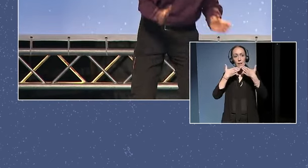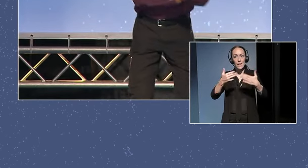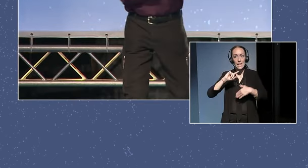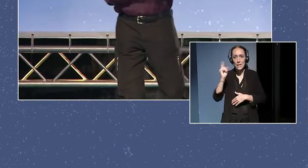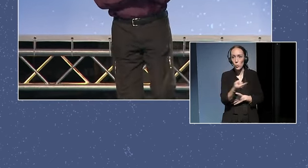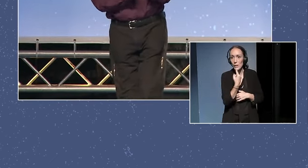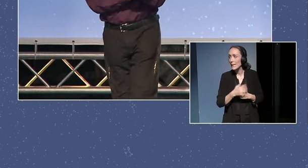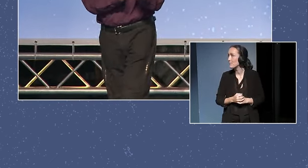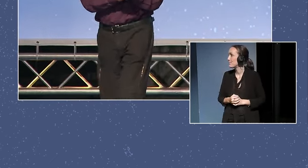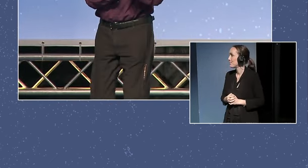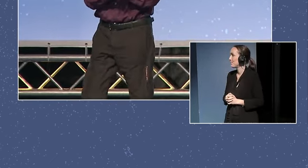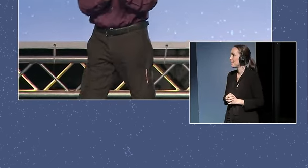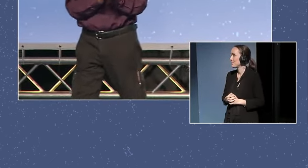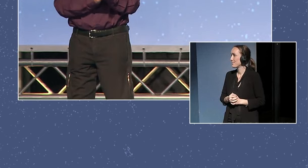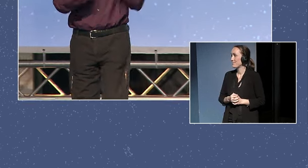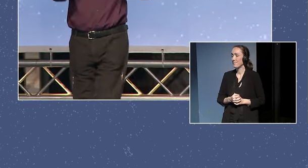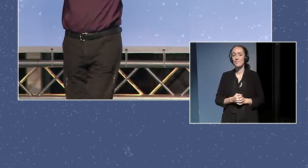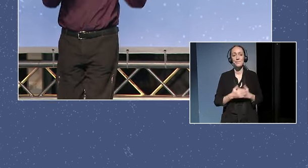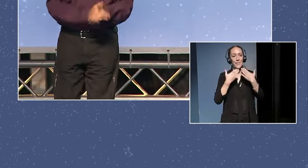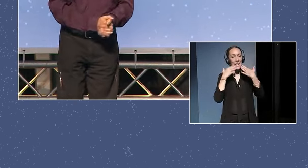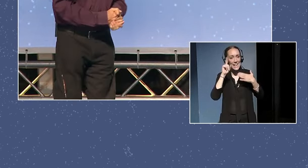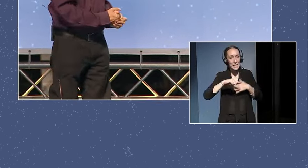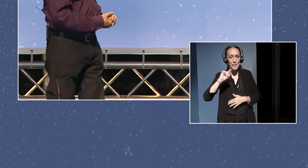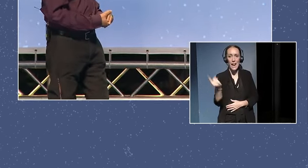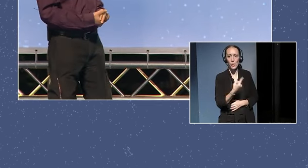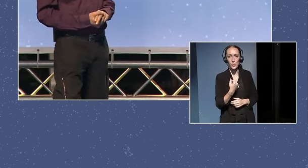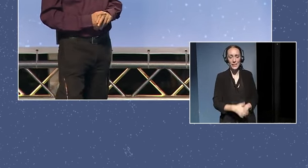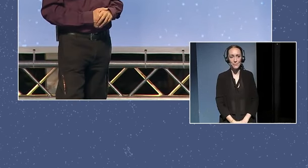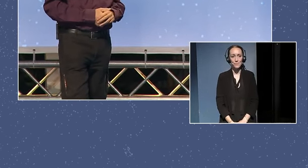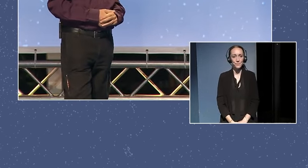Eccolo qui Grazie grazie mille a tutti